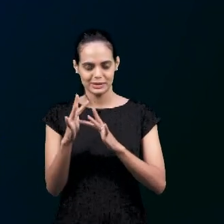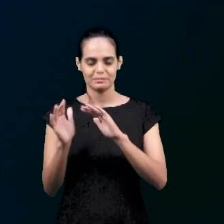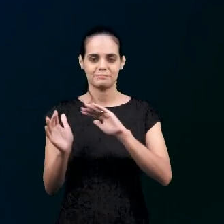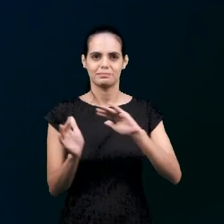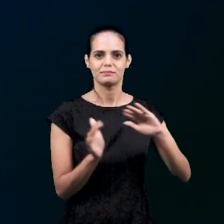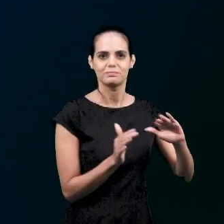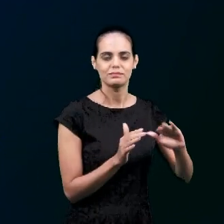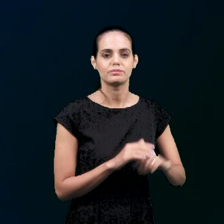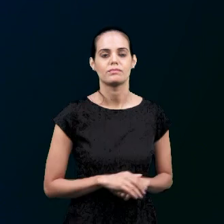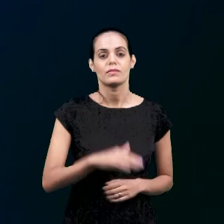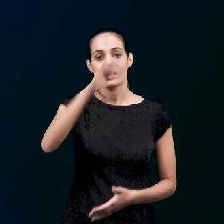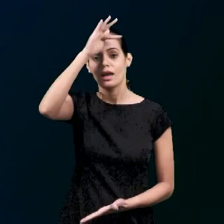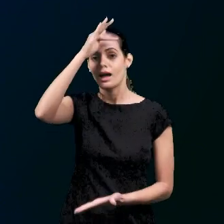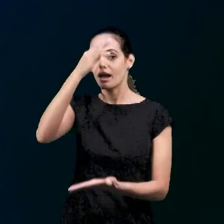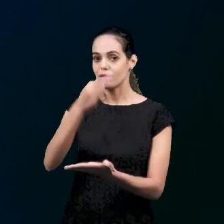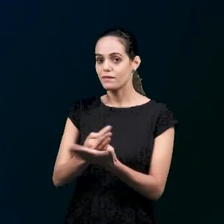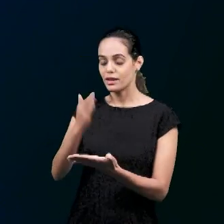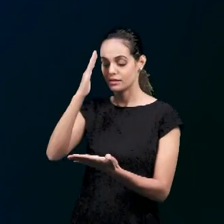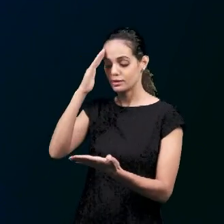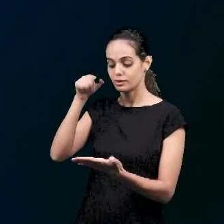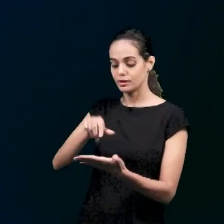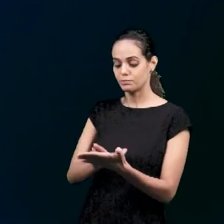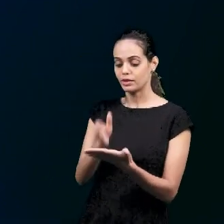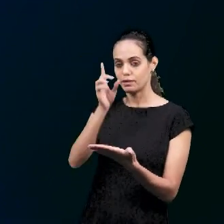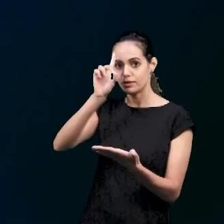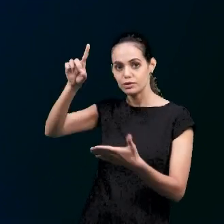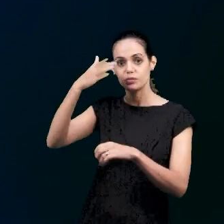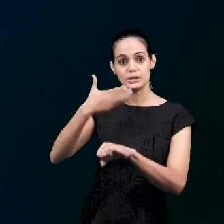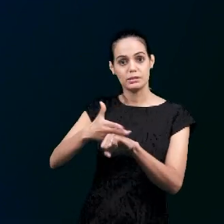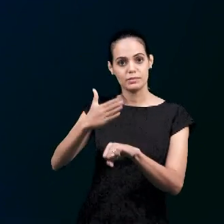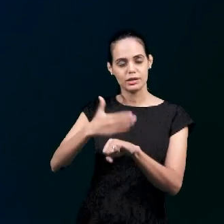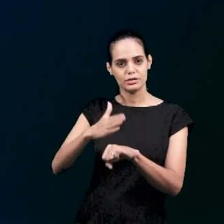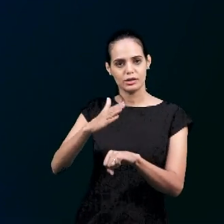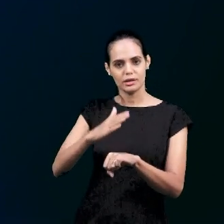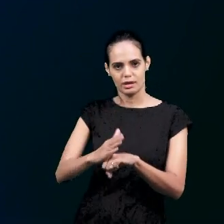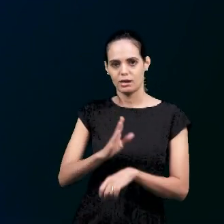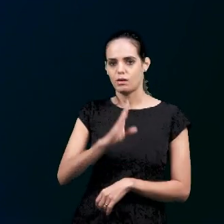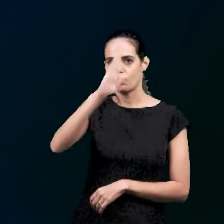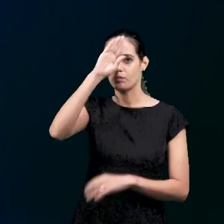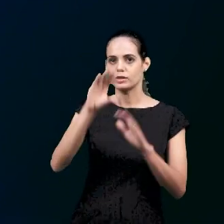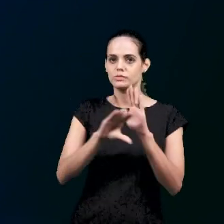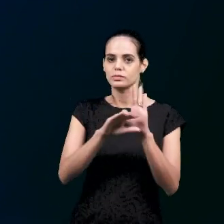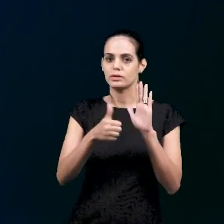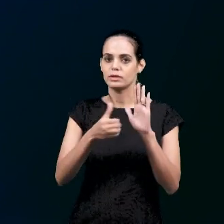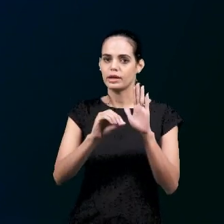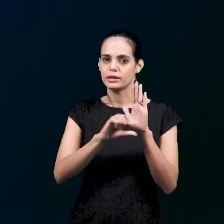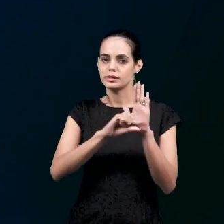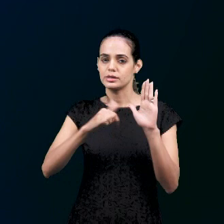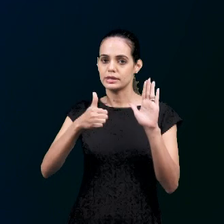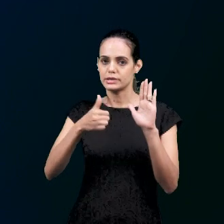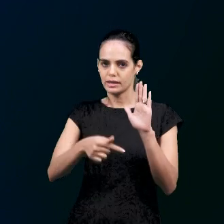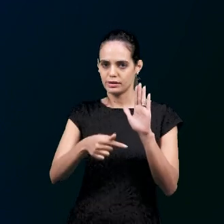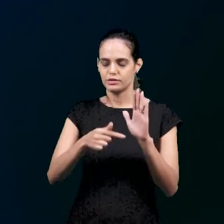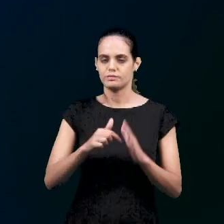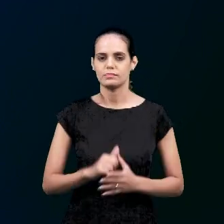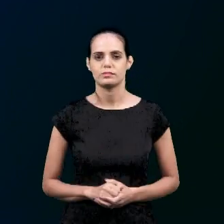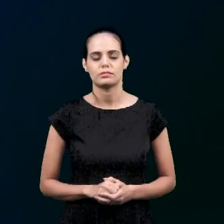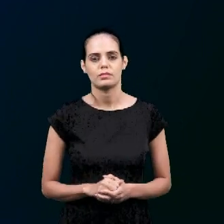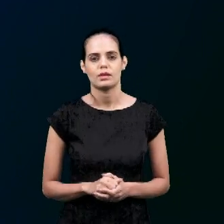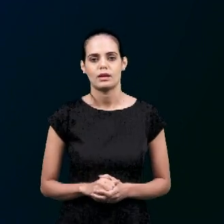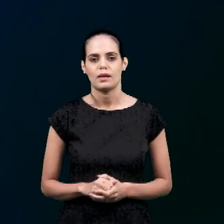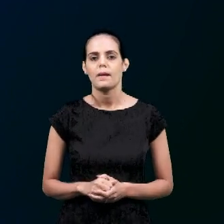et sanctification, la paix du Seigneur. La foi vient d'entendre et entendre la parole de Dieu. Romains 10,